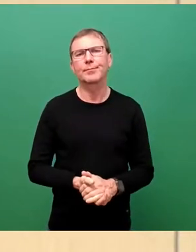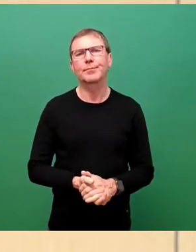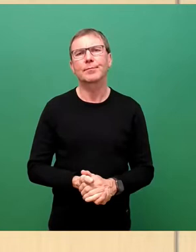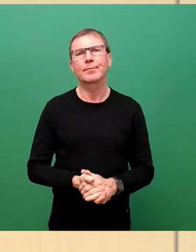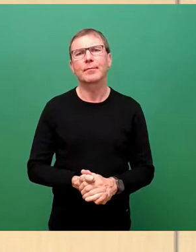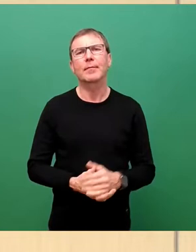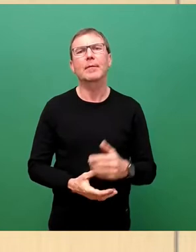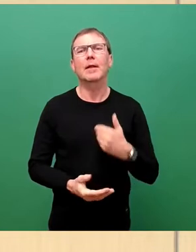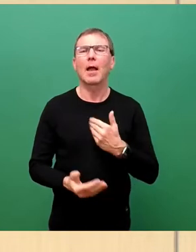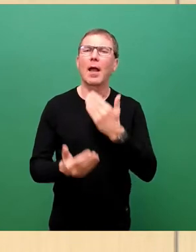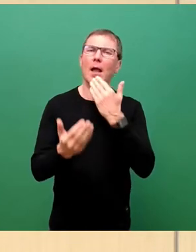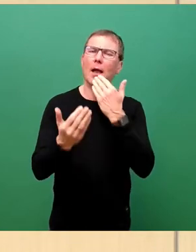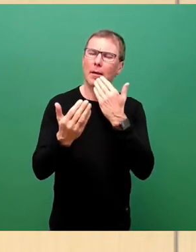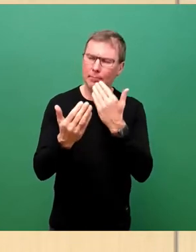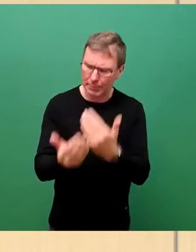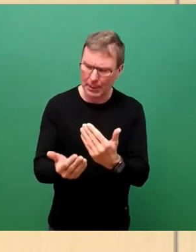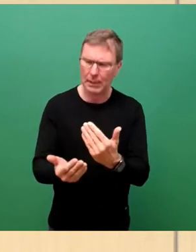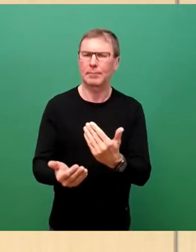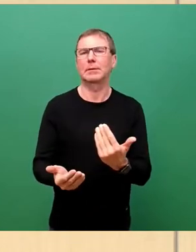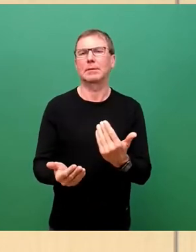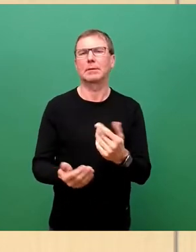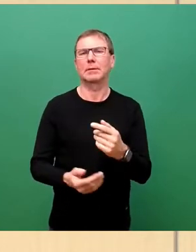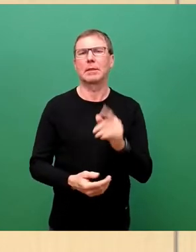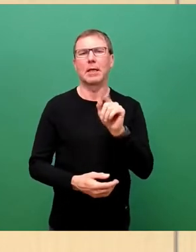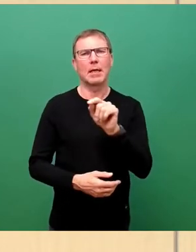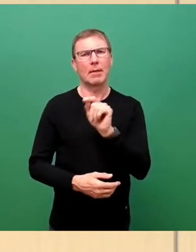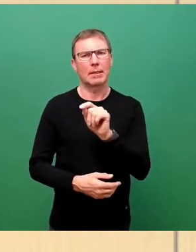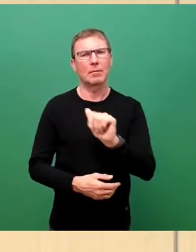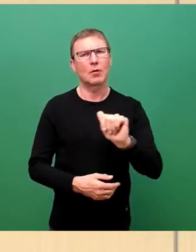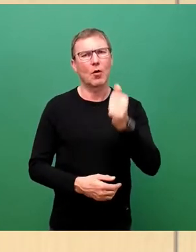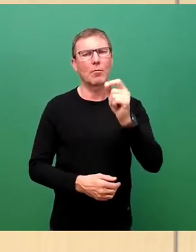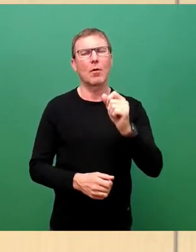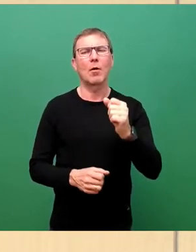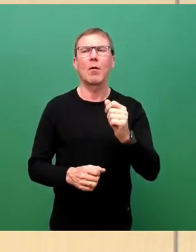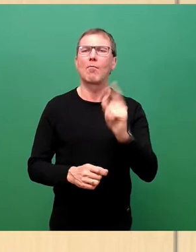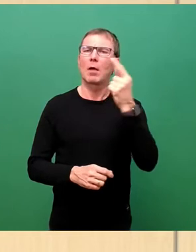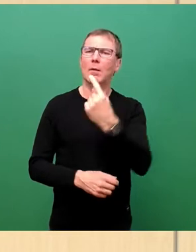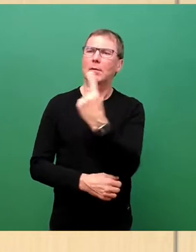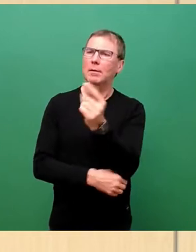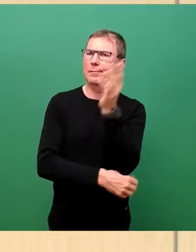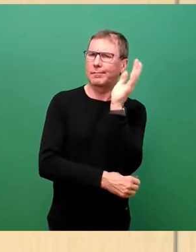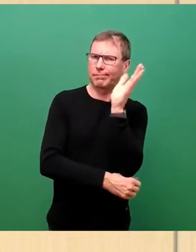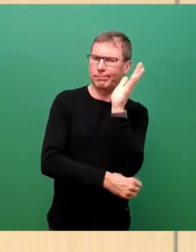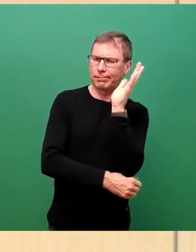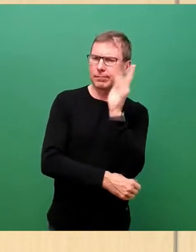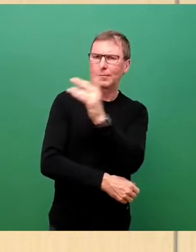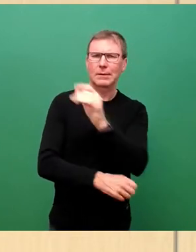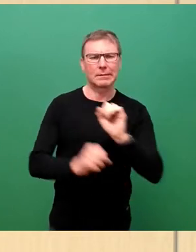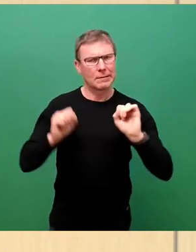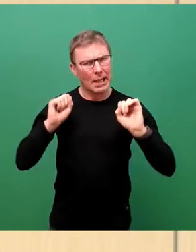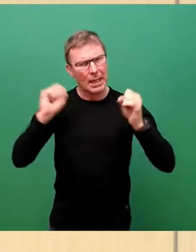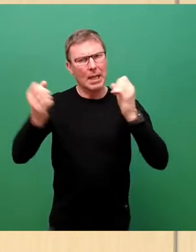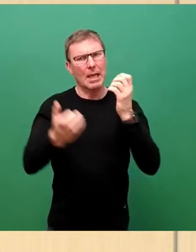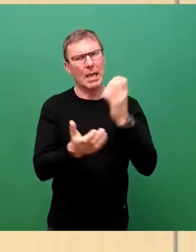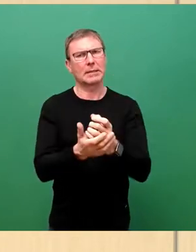mich ausdrücklich bei dem, was der Herr Oberbürgermeister gerade vorgetragen hat, auch für seinen Einsatz und für den Einsatz der